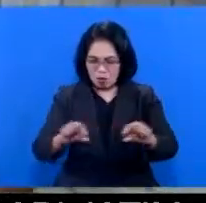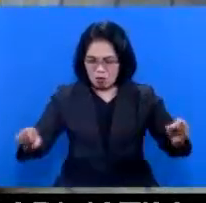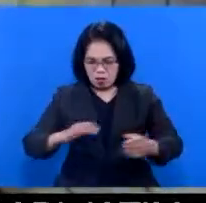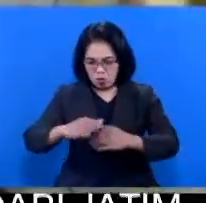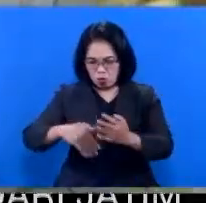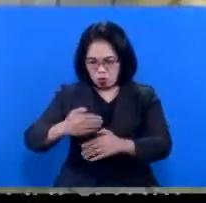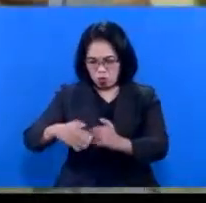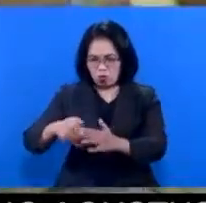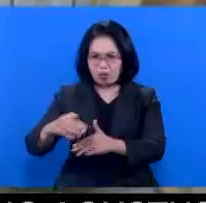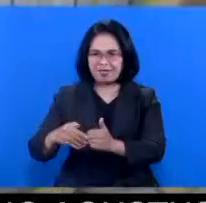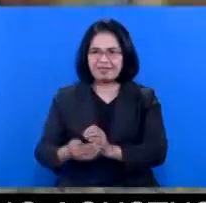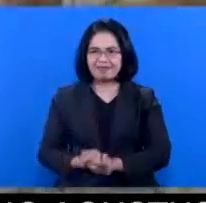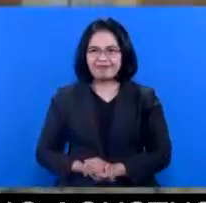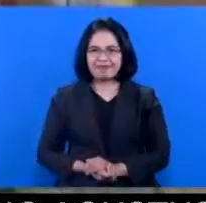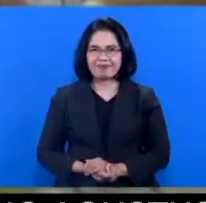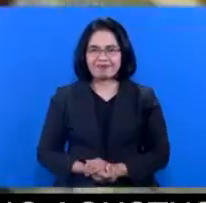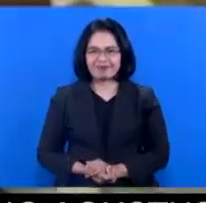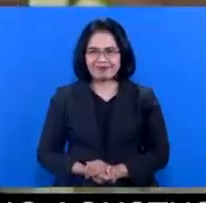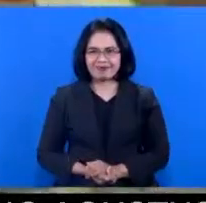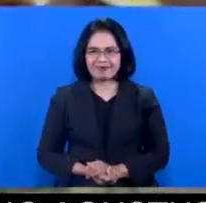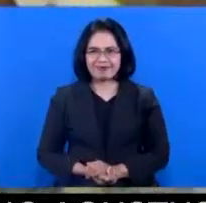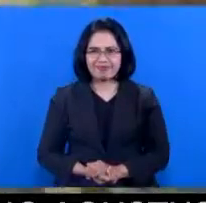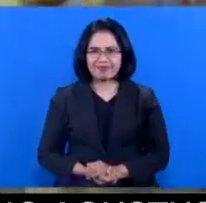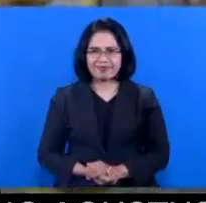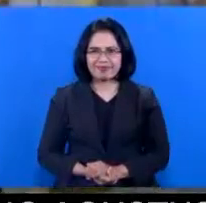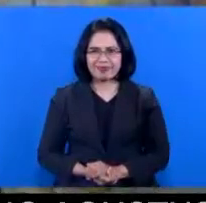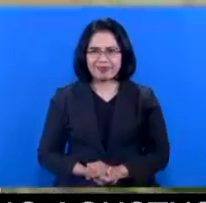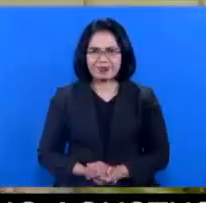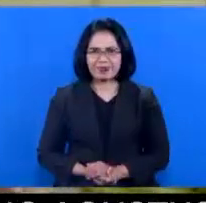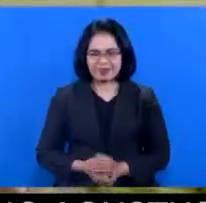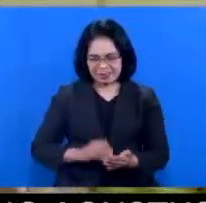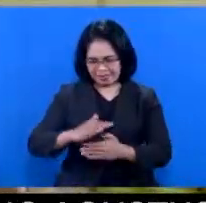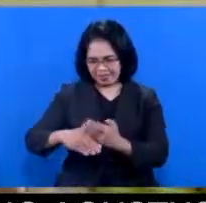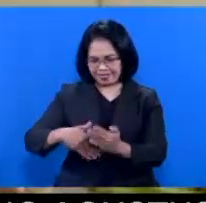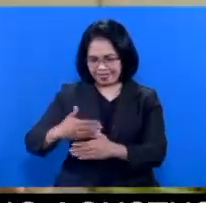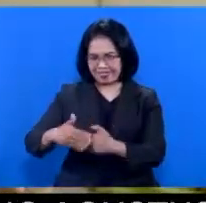Satu, dua, tiga.